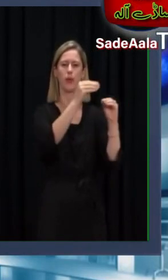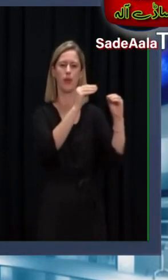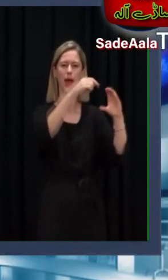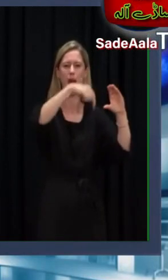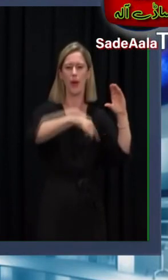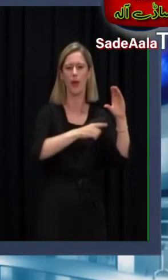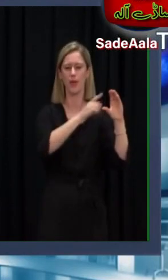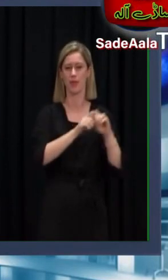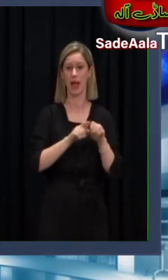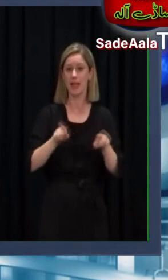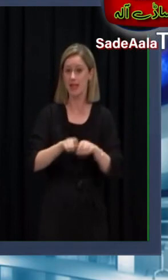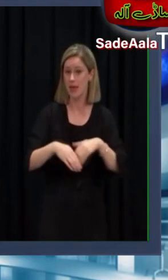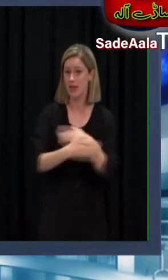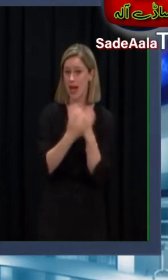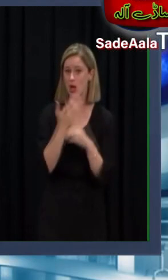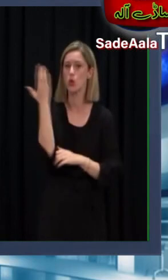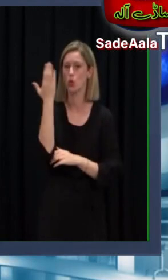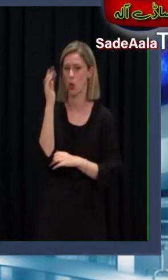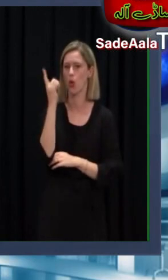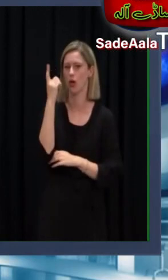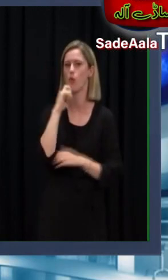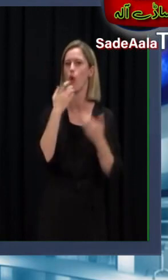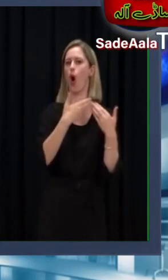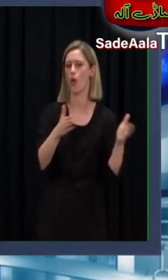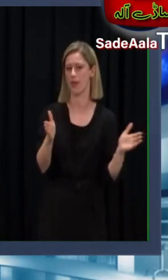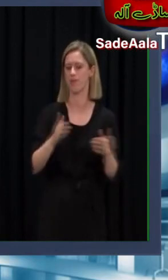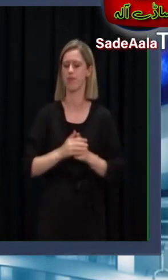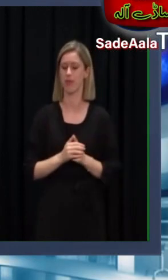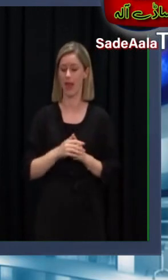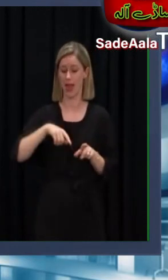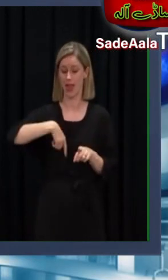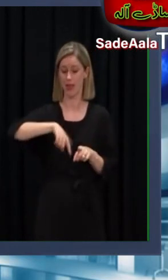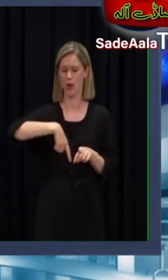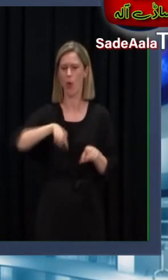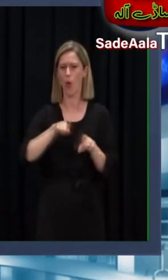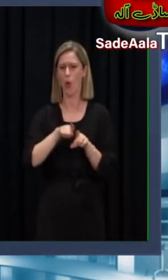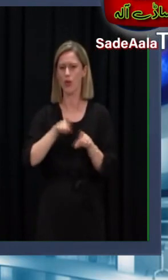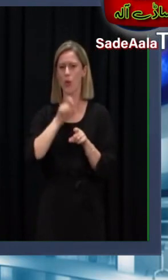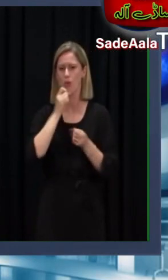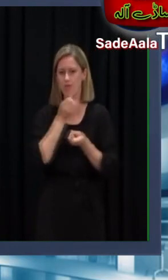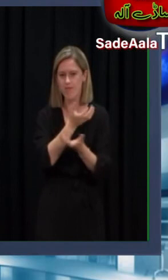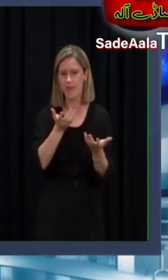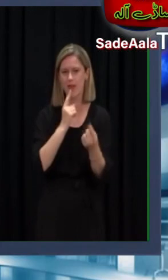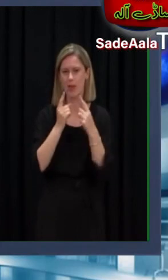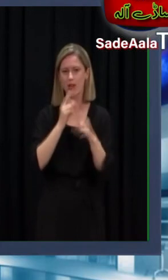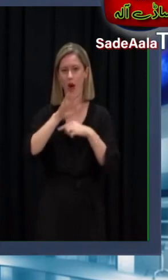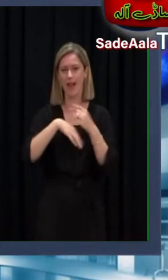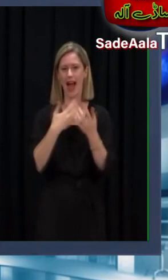ਕਰ ਦਿੱਤਾ ਜਾਵੇਗਾ ਪ੍ਰਧਾਨ ਮੰਤਰੀ ਨੇ ਜਾਣਕਾਰੀ ਸਾਂਝੀ ਕਰਦੇ ਦੱਸਿਆ ਕਿ ਵਾਈਕਾਟੋ ਦੇ ਇਨ੍ਹਾਂ ਇਲਾਕਿਆਂ ਦੇ ਵਿੱਚ ਅਲਰਟ ਲੈਵਲ